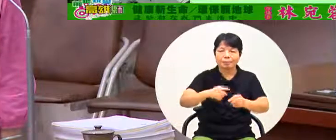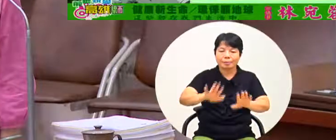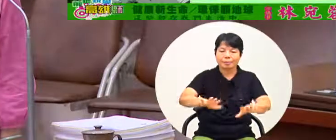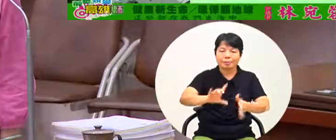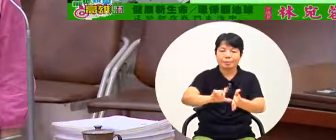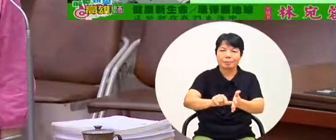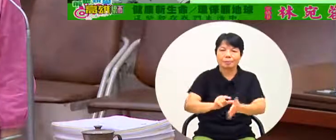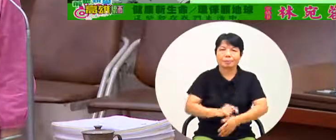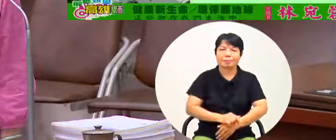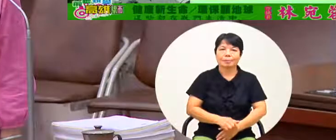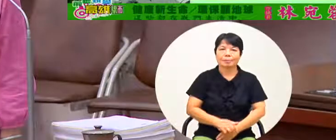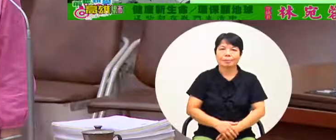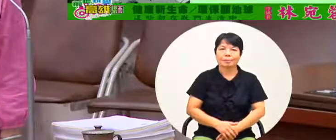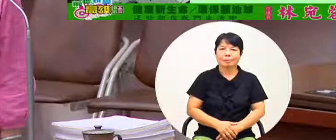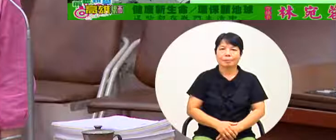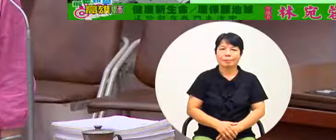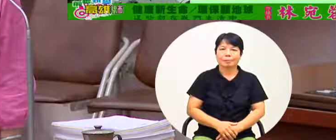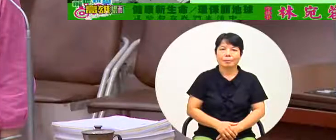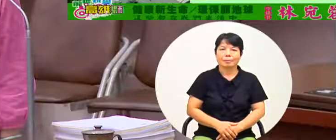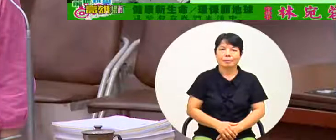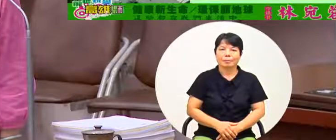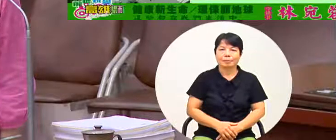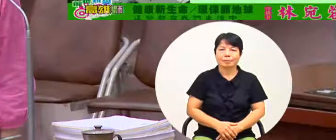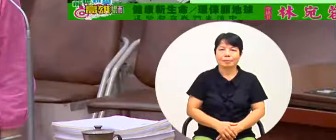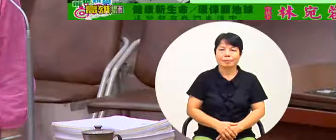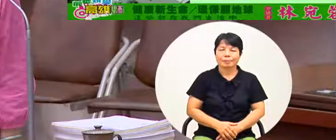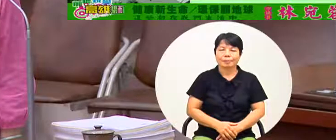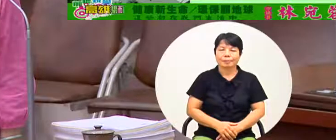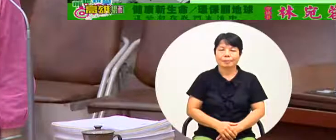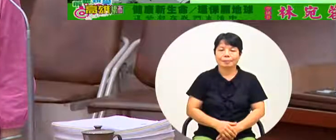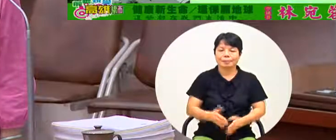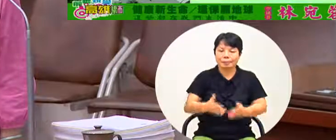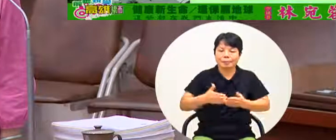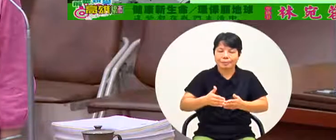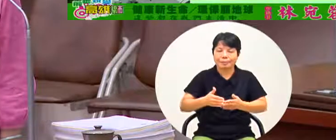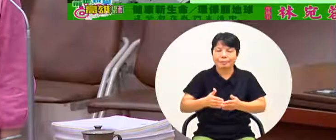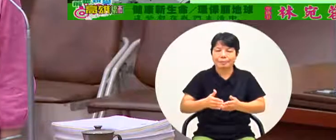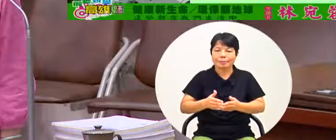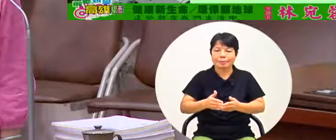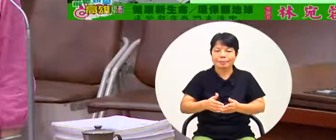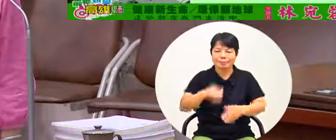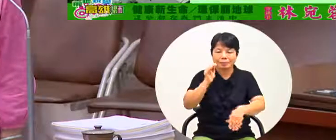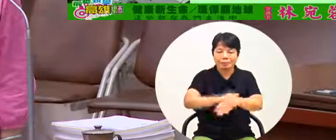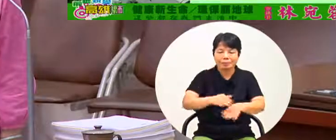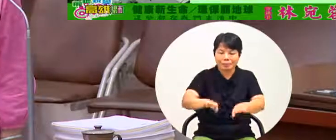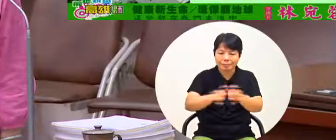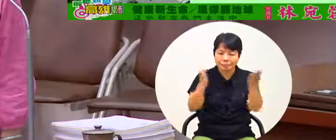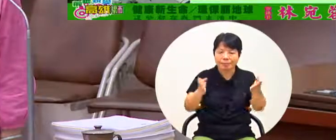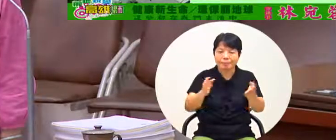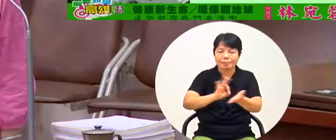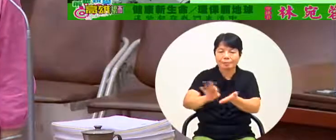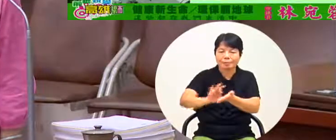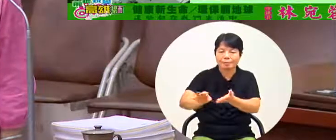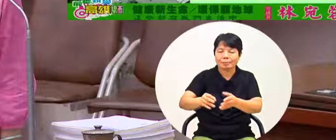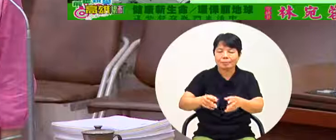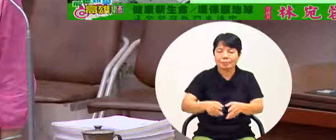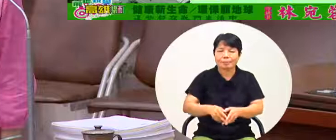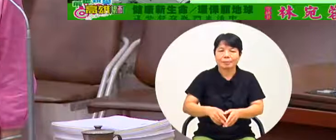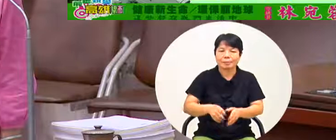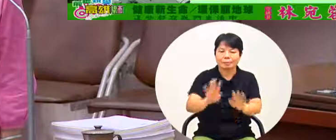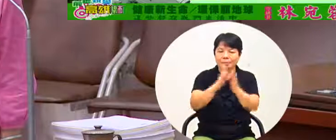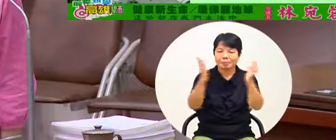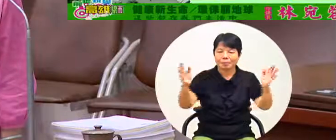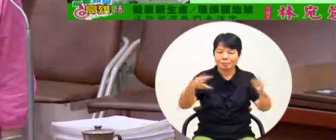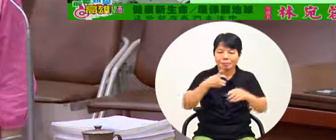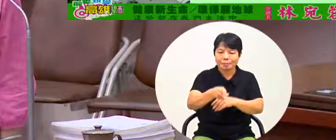来做一个啊启用的。啊、哦，仪式啦哈，希望说可以哈 F 啦